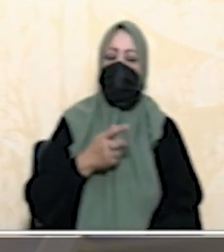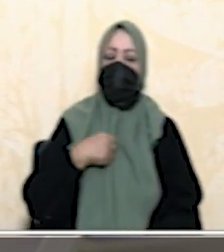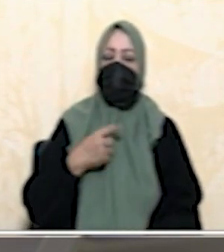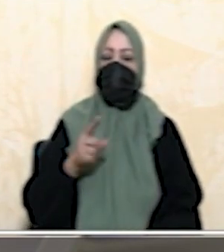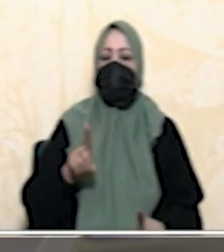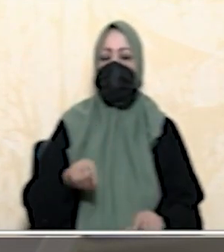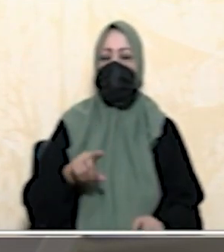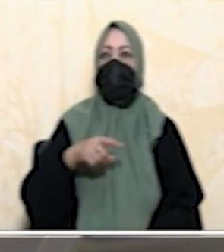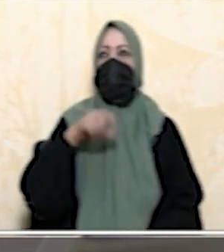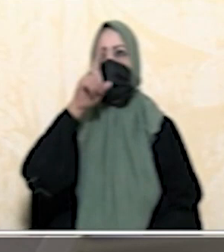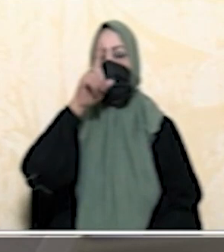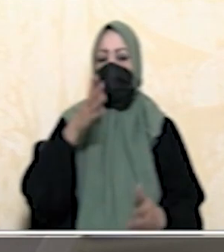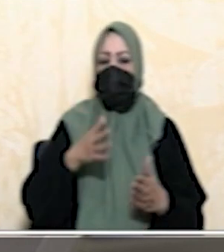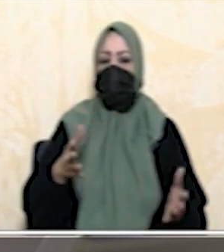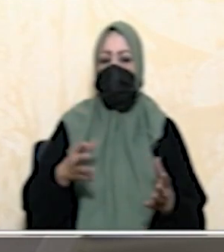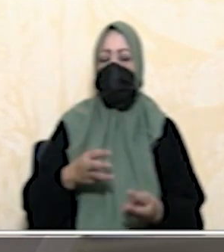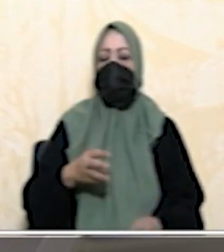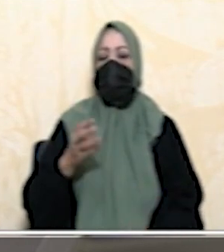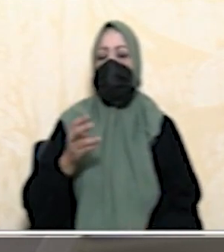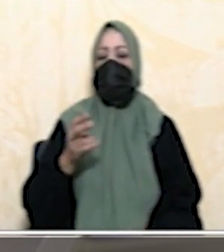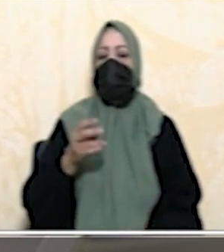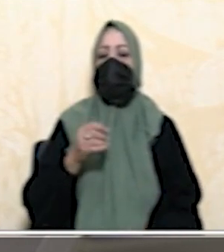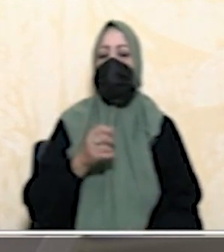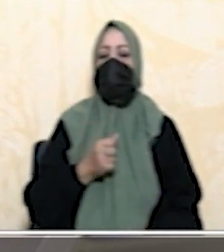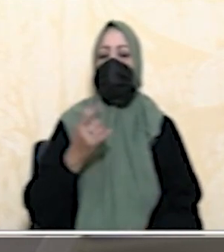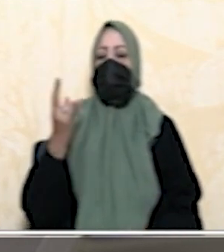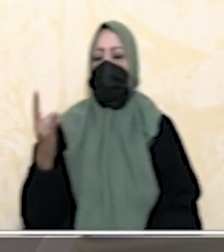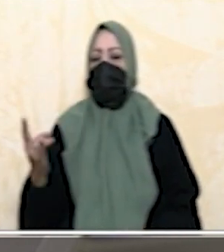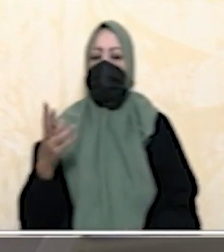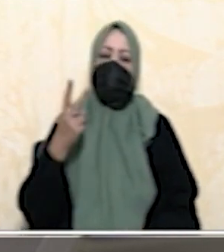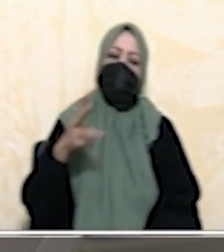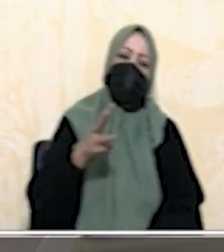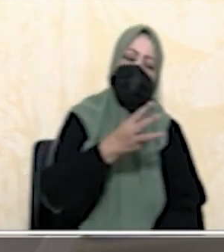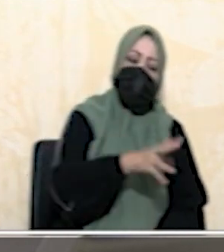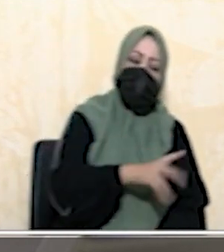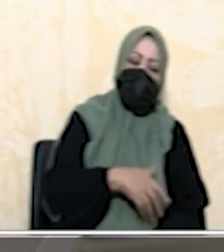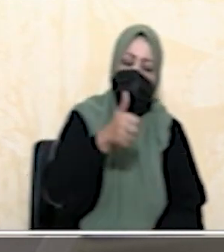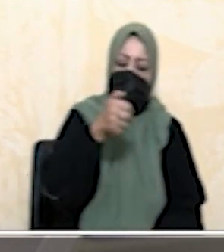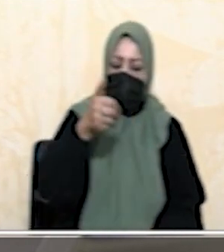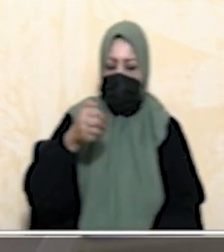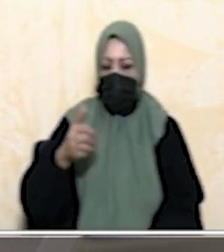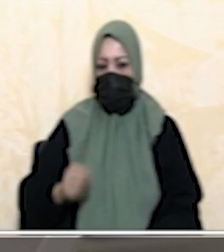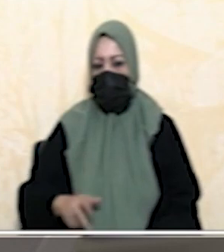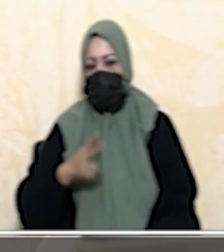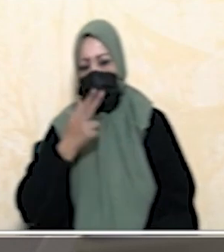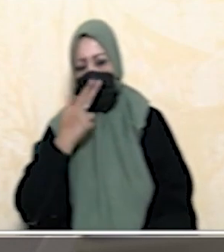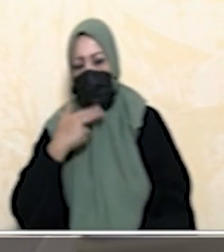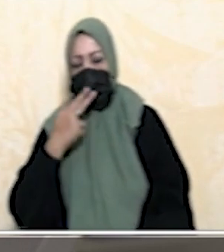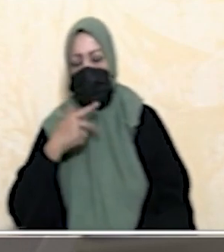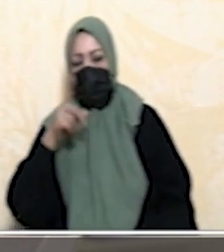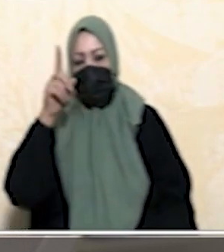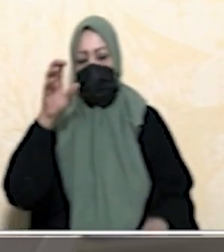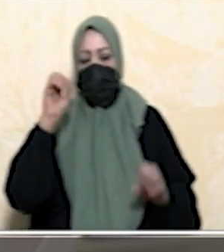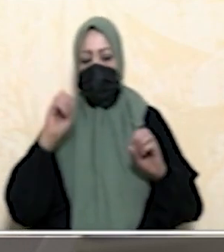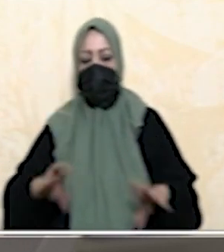معين وقد يخطئ الإنسان، فالسبحة معينة له، ولذلك قيل نعم المذكر السبحة، فمن في يده سبحة لا بد